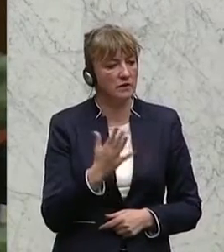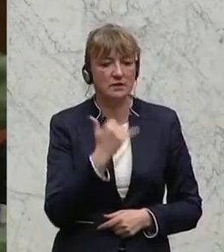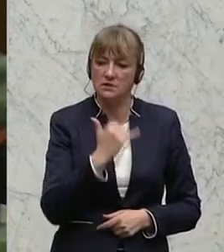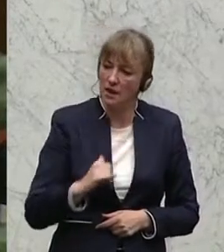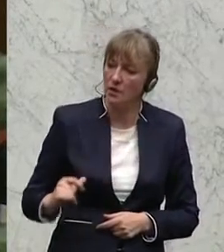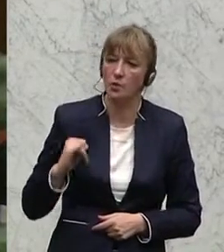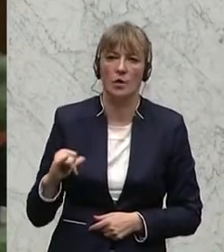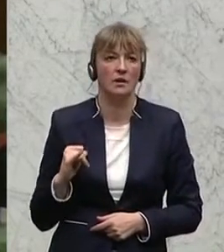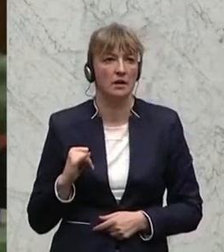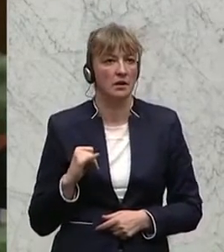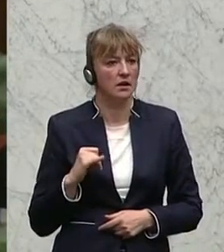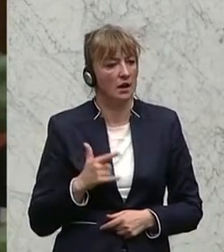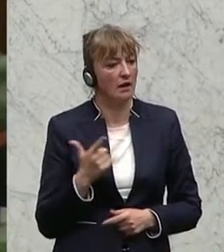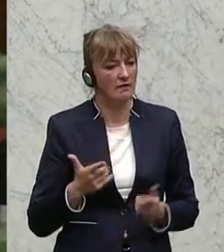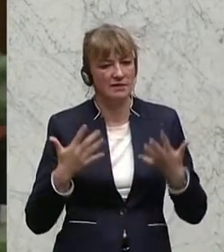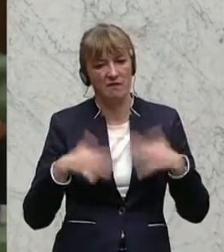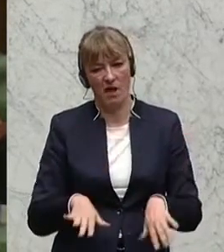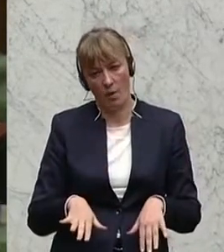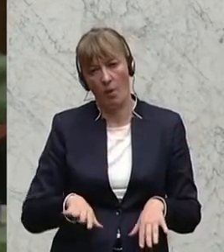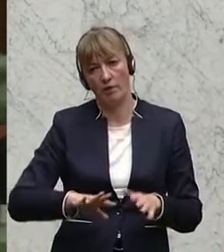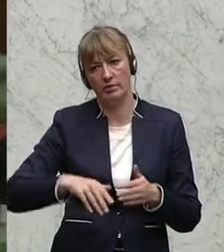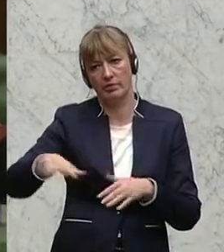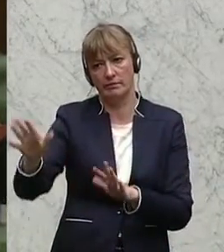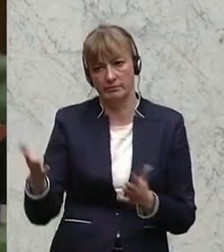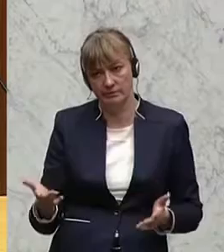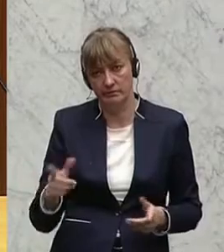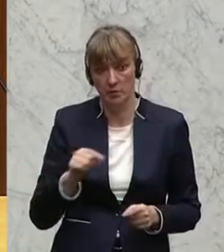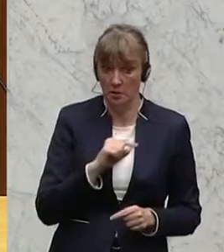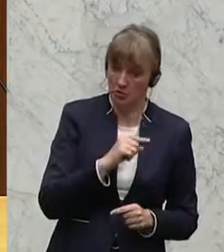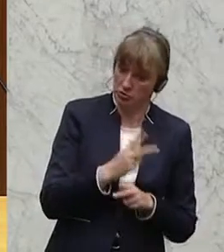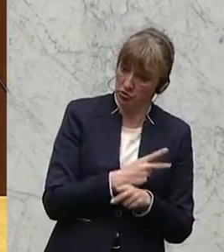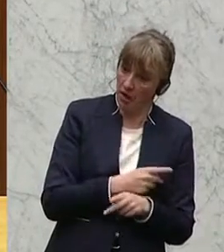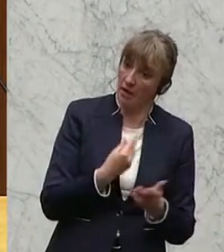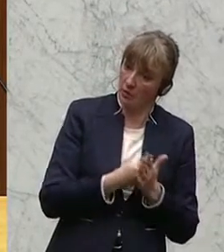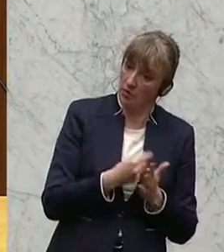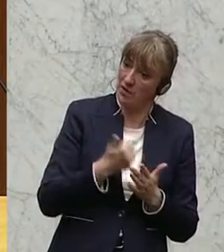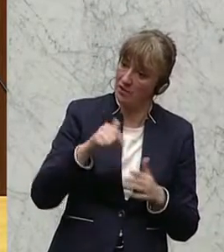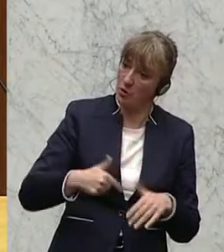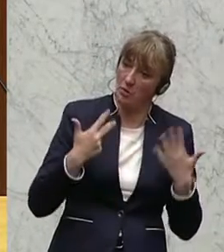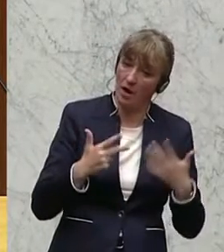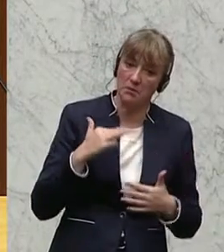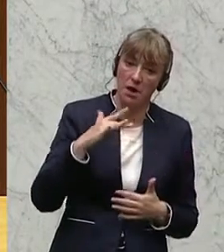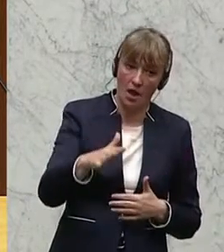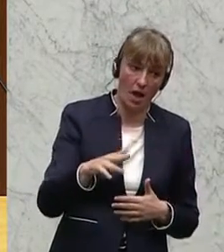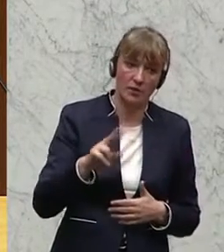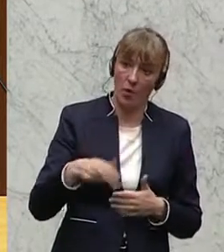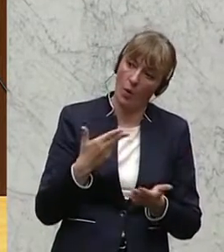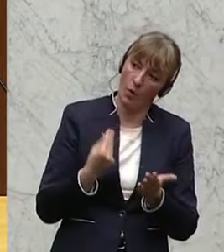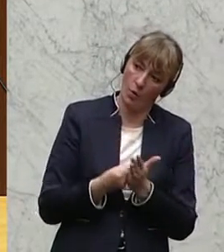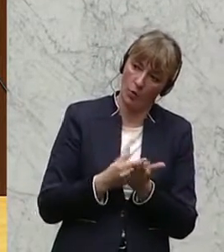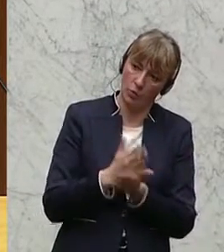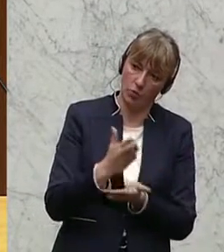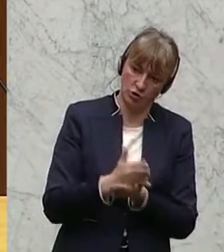jeder Jugendliche, der quasi verloren geht, den Staat 1,8 Milliarden Euro im Durchschnitt